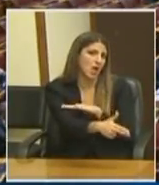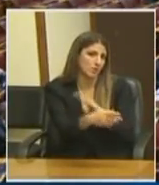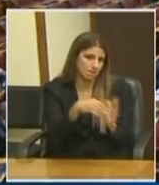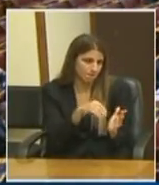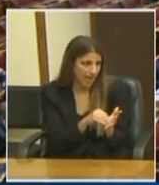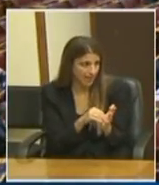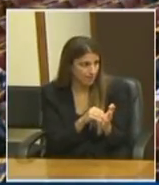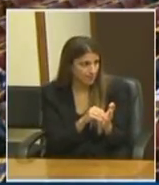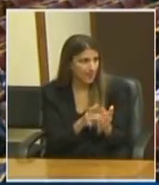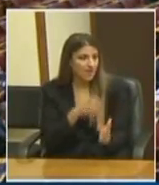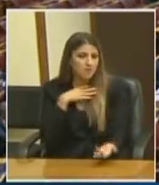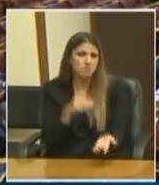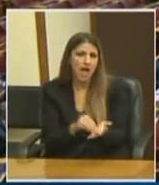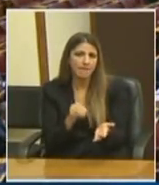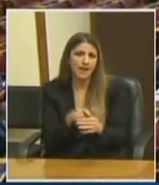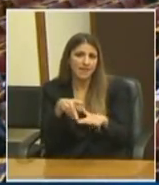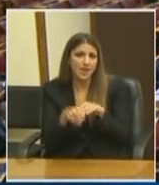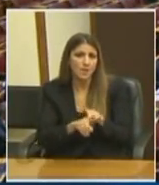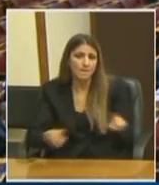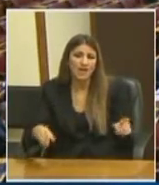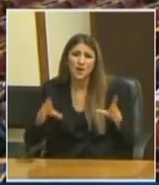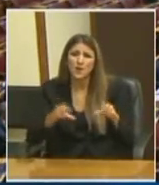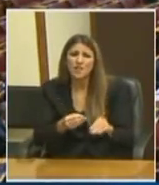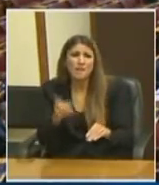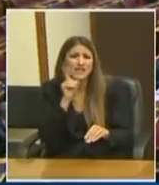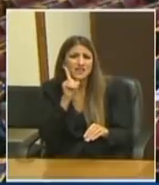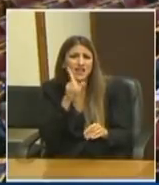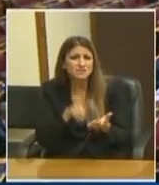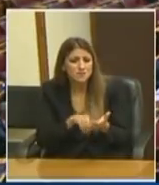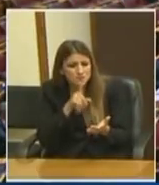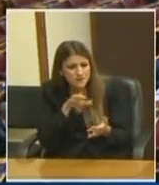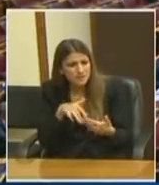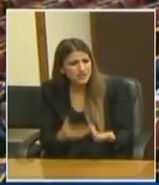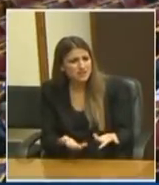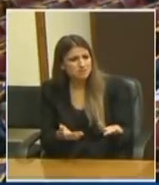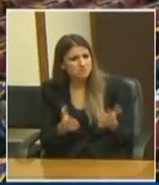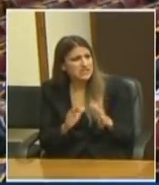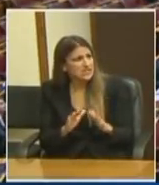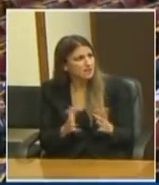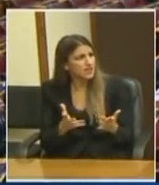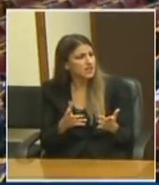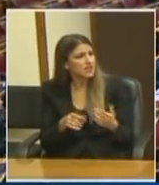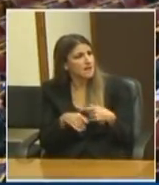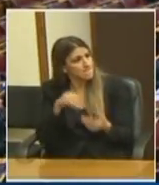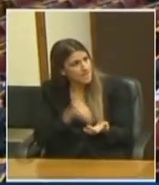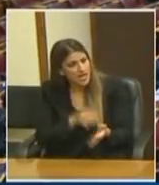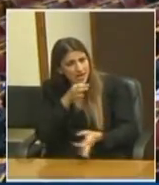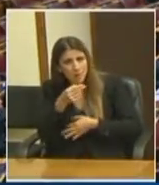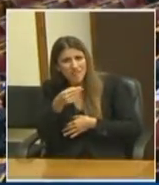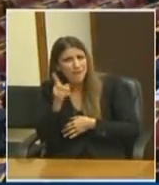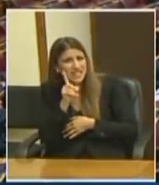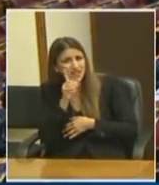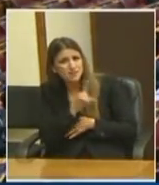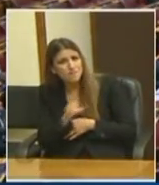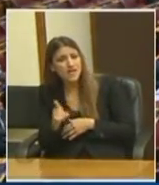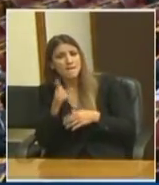τρίτη φορά σήμερα για τις γυναίκες συναδέλφους. Όλα αυτά έχουν μια διάσταση σε τελευταία ανάλυση. Να είμαστε για όλους μας το